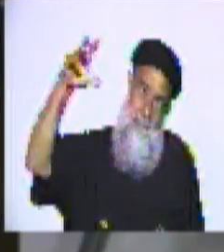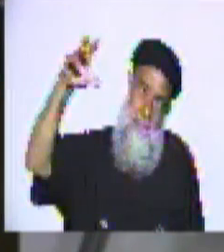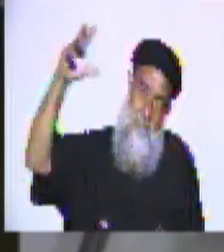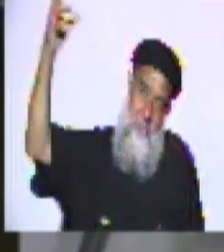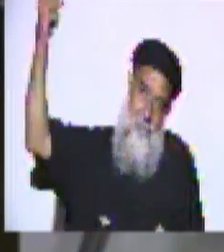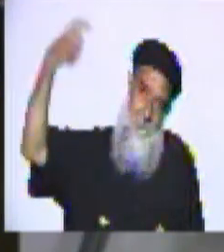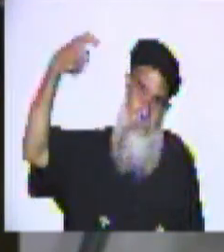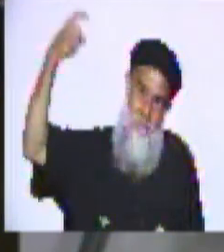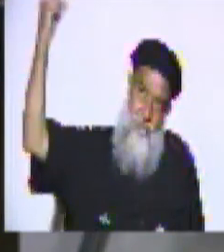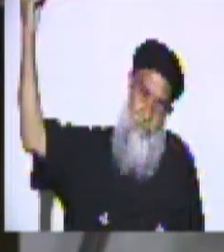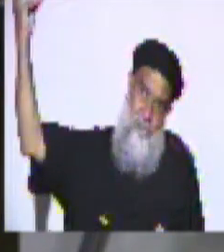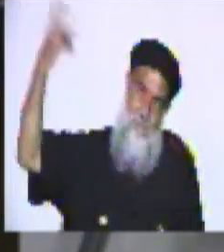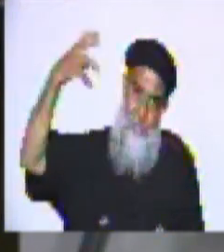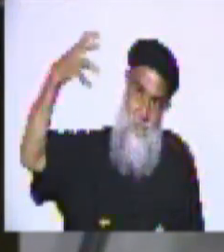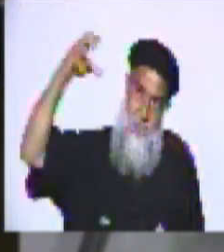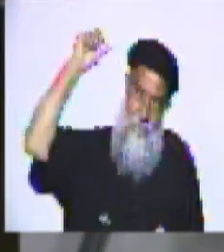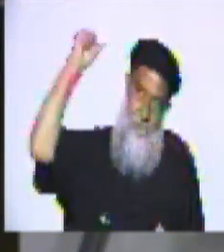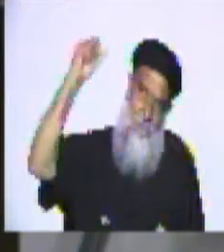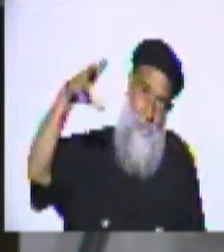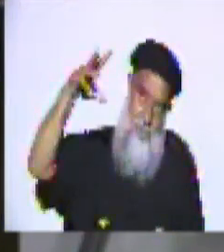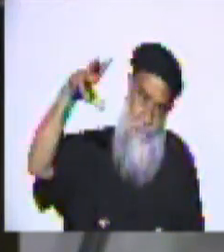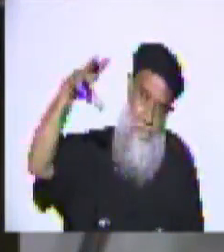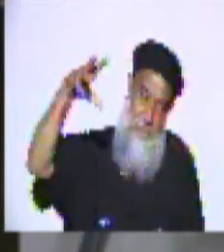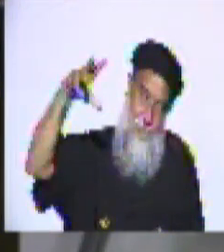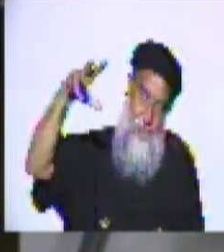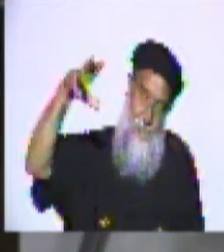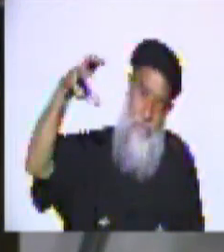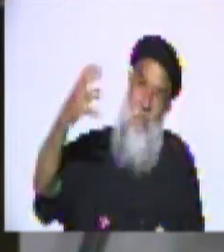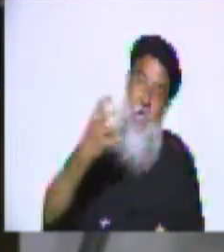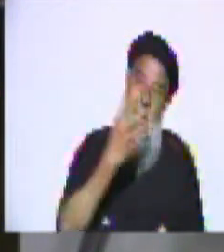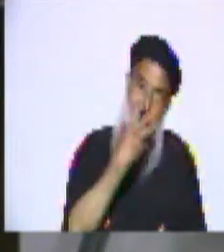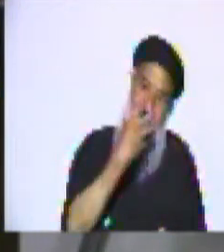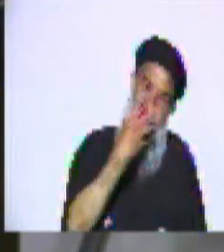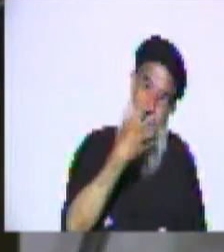والأشعة تحمل النور والحرارة،